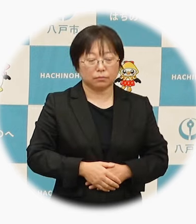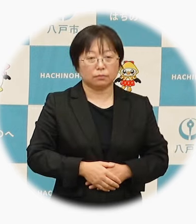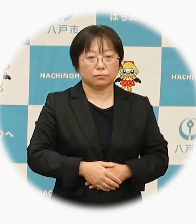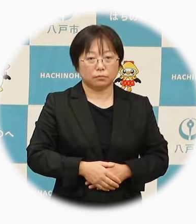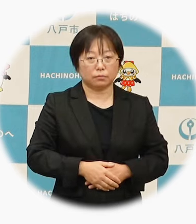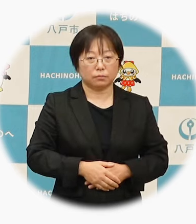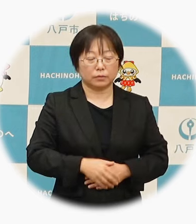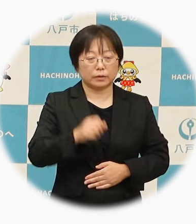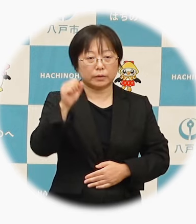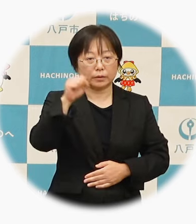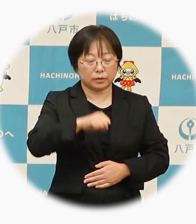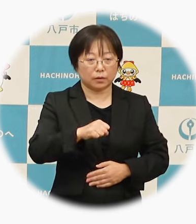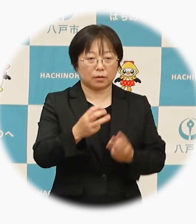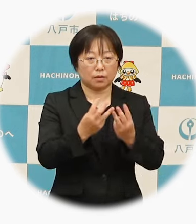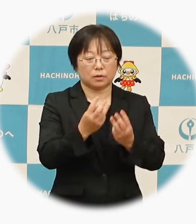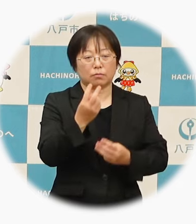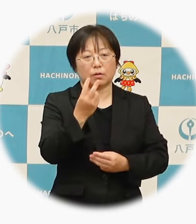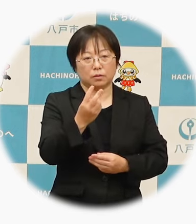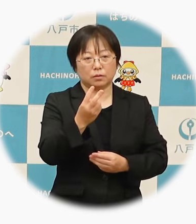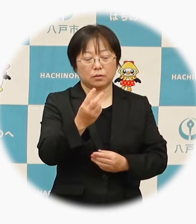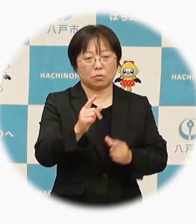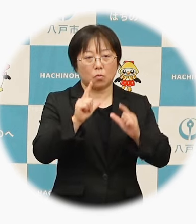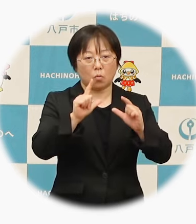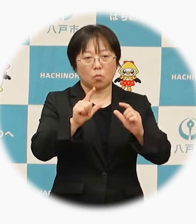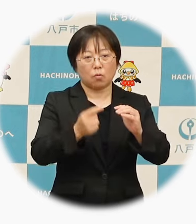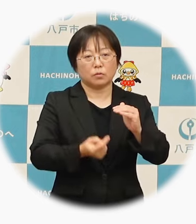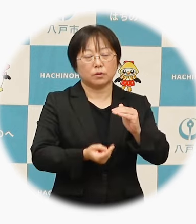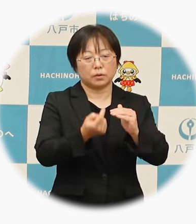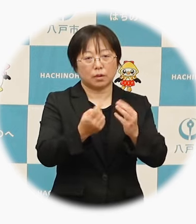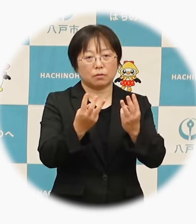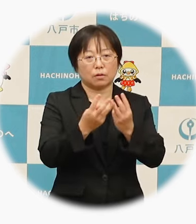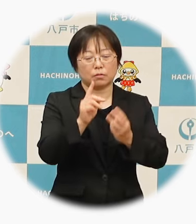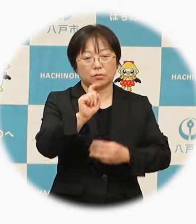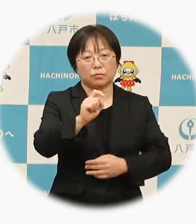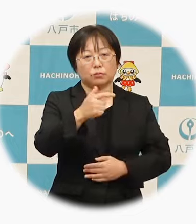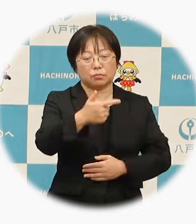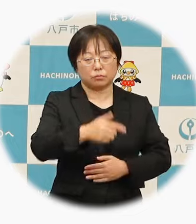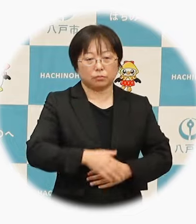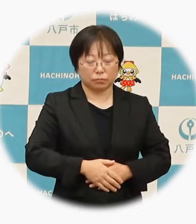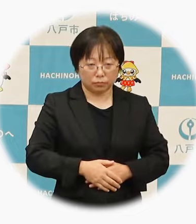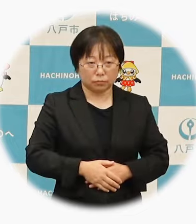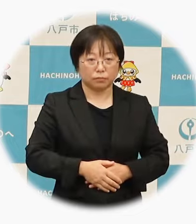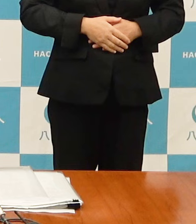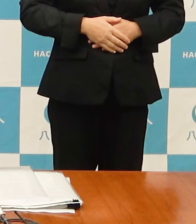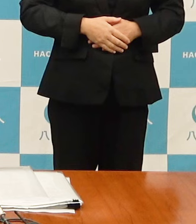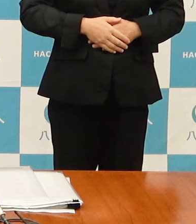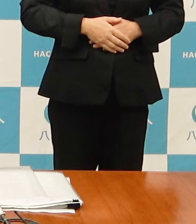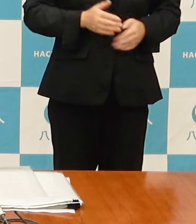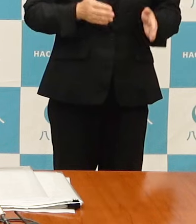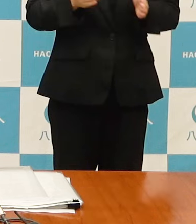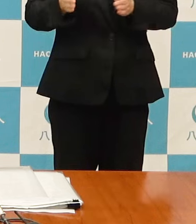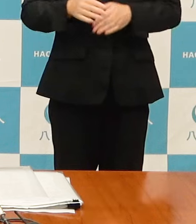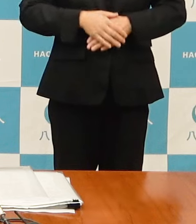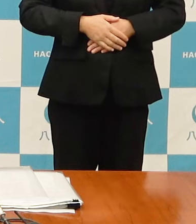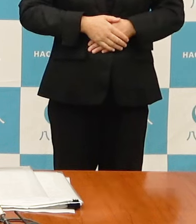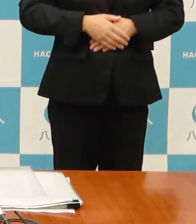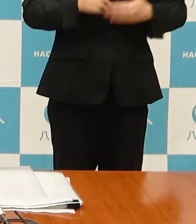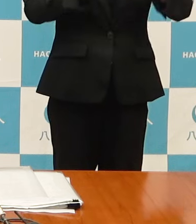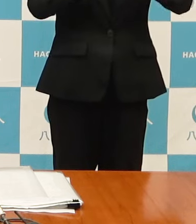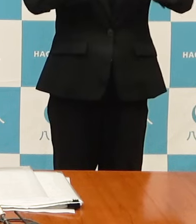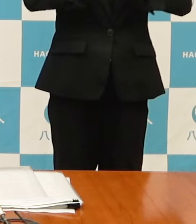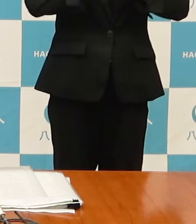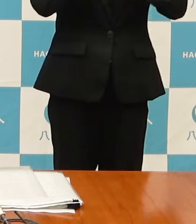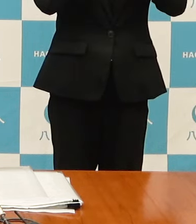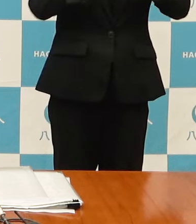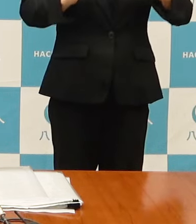また認定は2件、報告事件は16件となっております。次に9月定